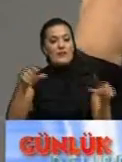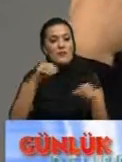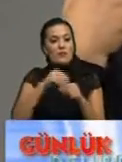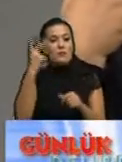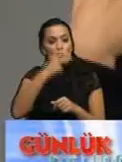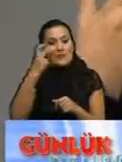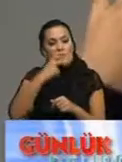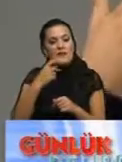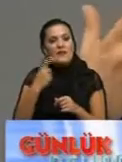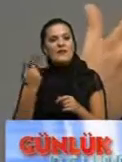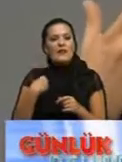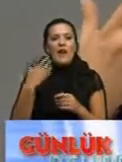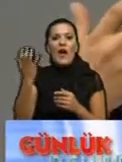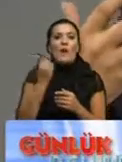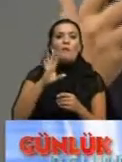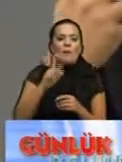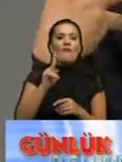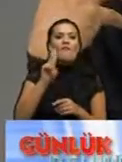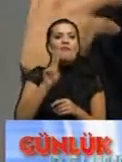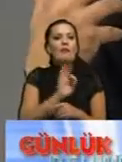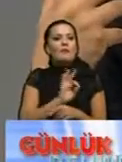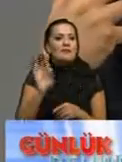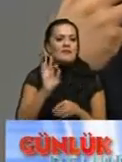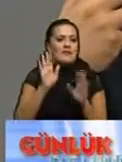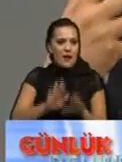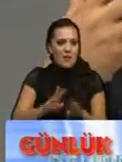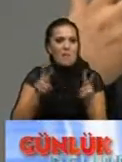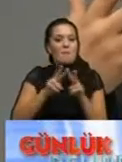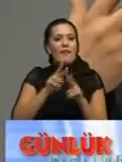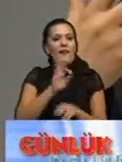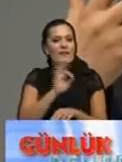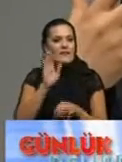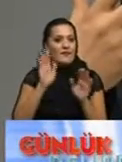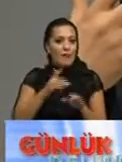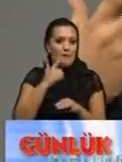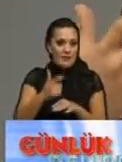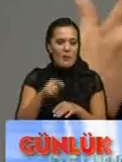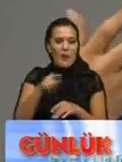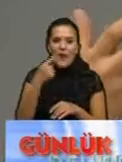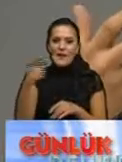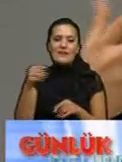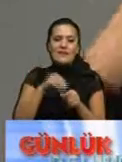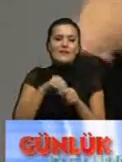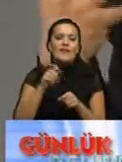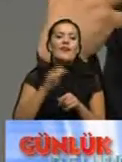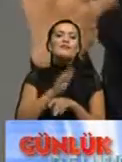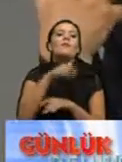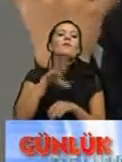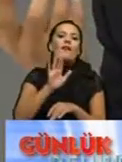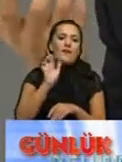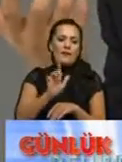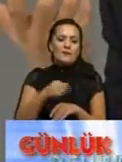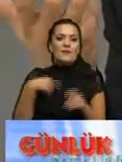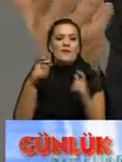beslenmemek vitaminsiz kalmaktır. Mineralsiz kalmaktır. O eksiği yaşamamak lazım. Senfonik